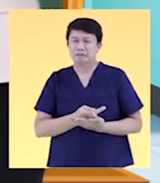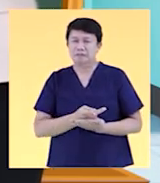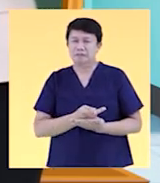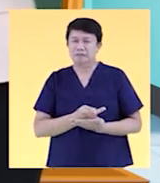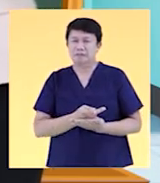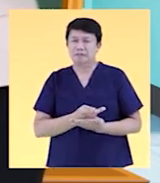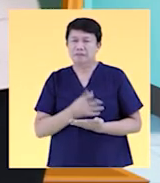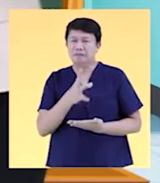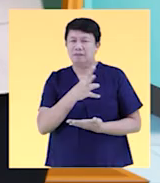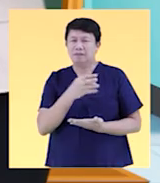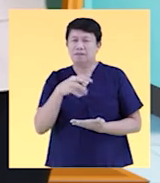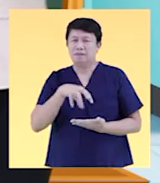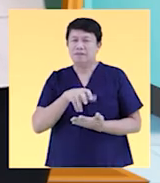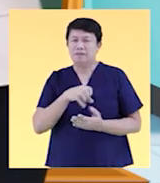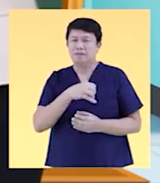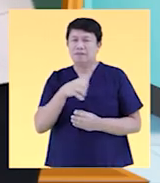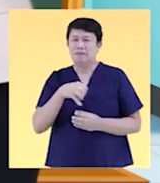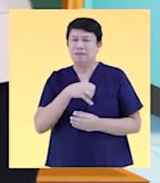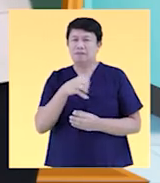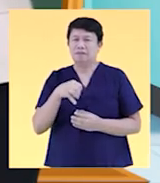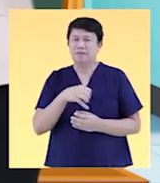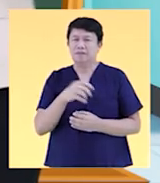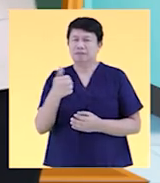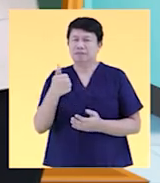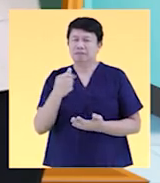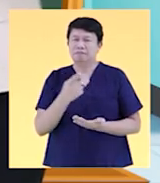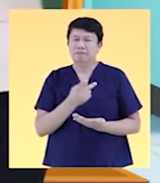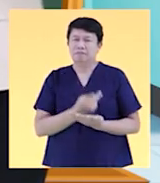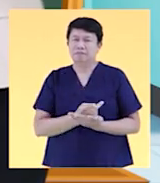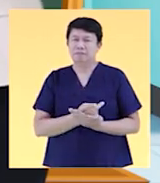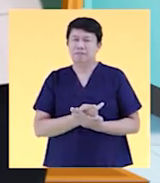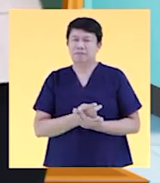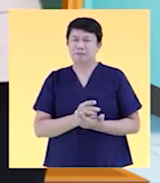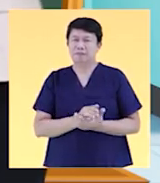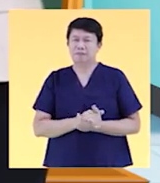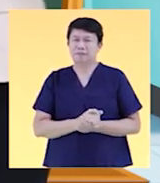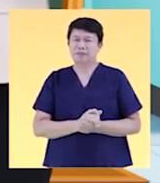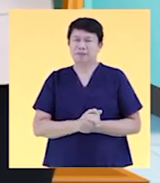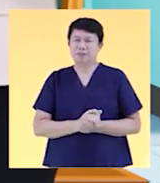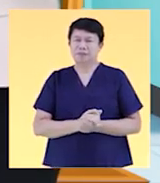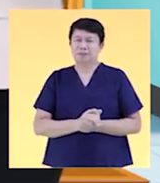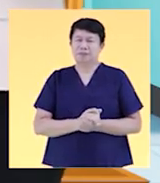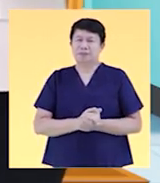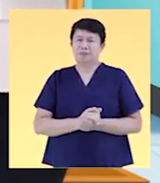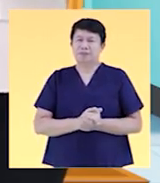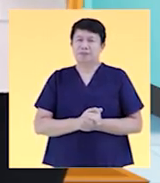pesos. At ang gulaman ay 10 pesos.